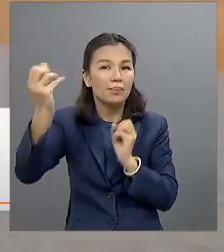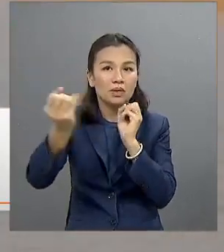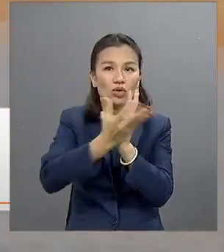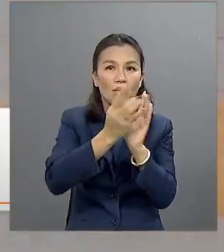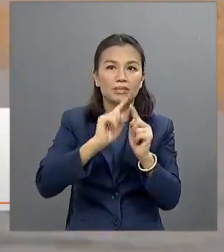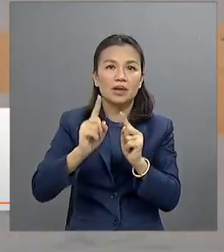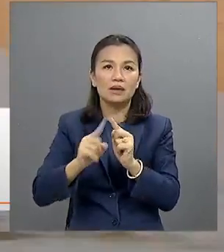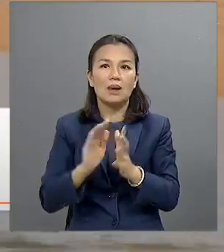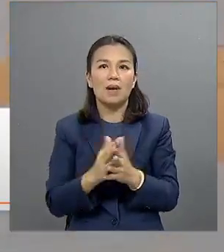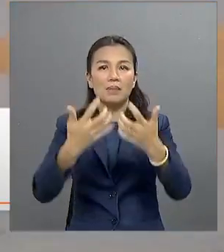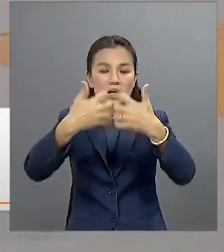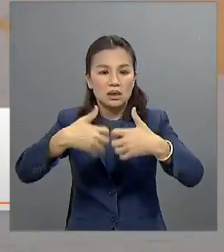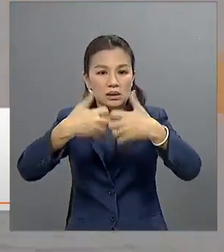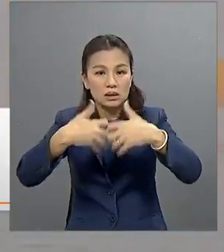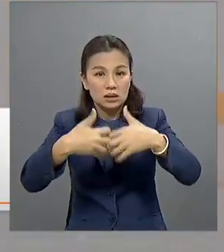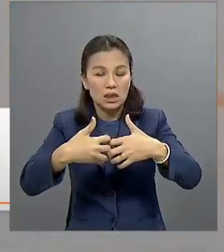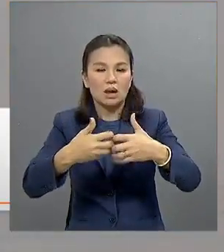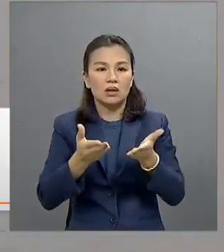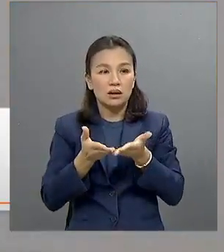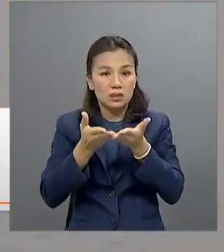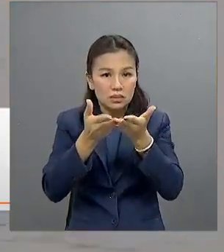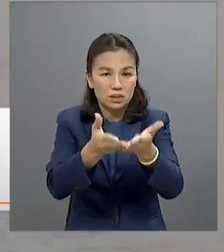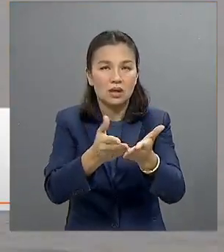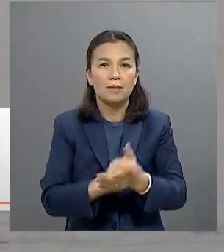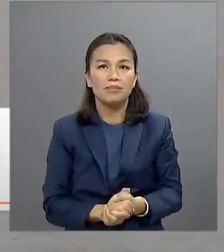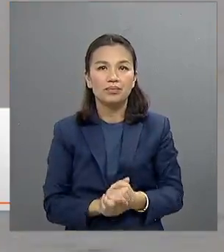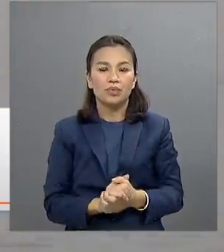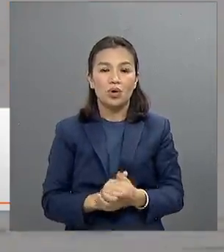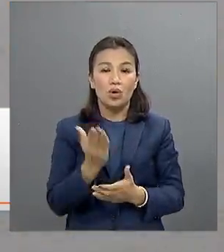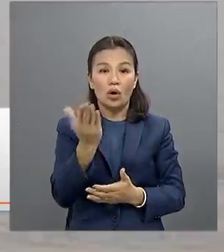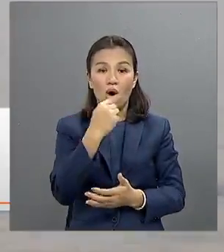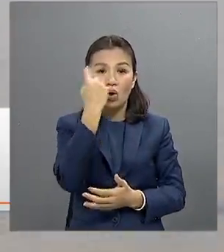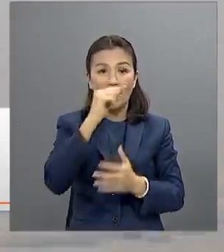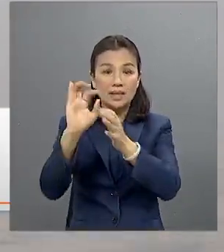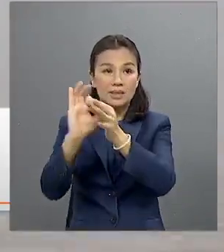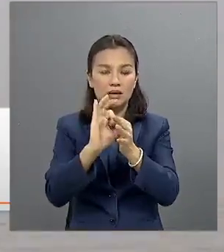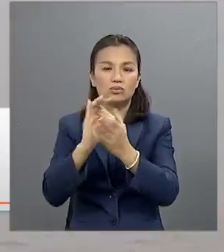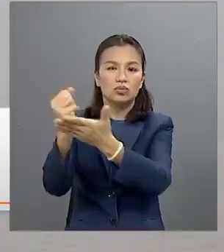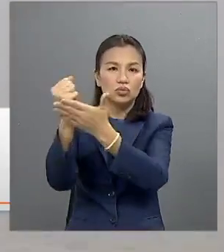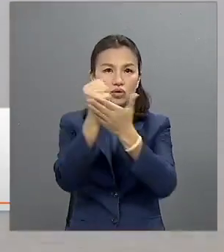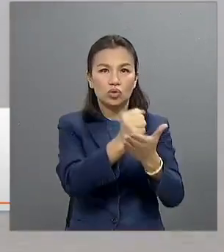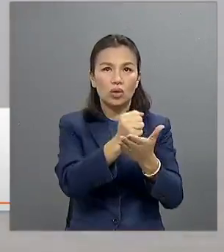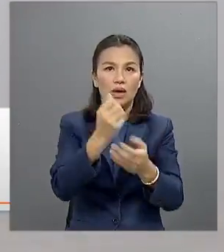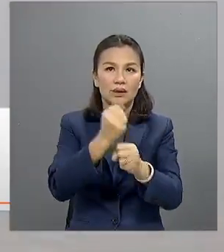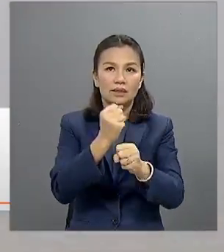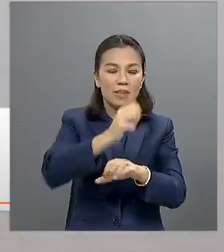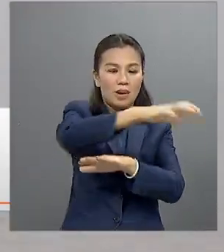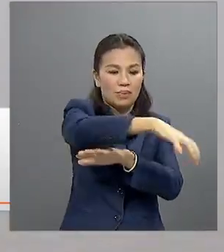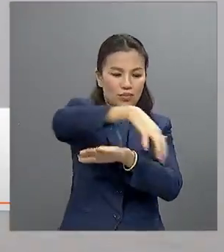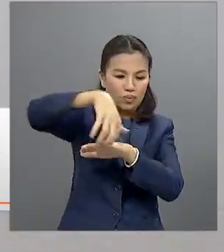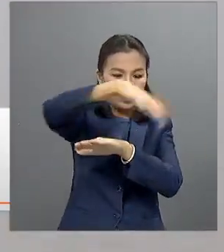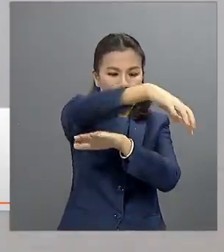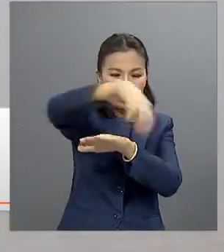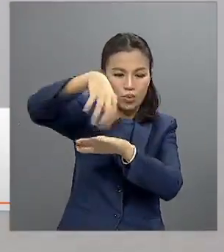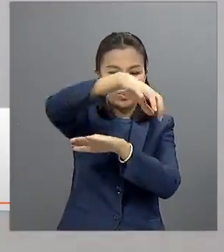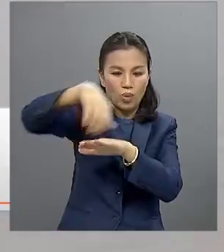นต์กลไกของเรือเขาด้วยนะคะก็อยากจะให้หน่วยงานที่เกี่ยวข้องเนี่ยไปช่วยขุดลอกร่องน้ำให้กับชาวบ้านกันหน่อยค่ะคือชา